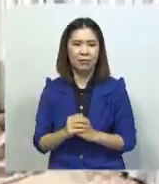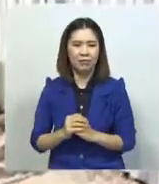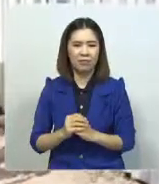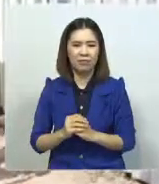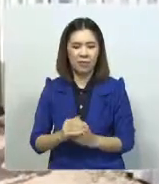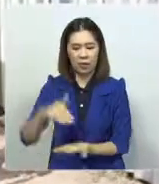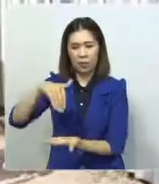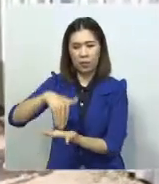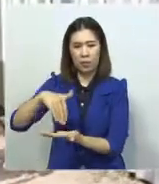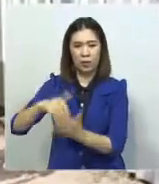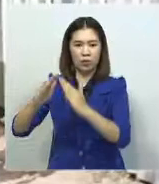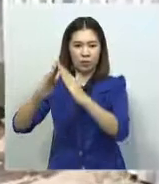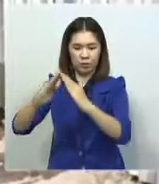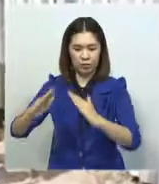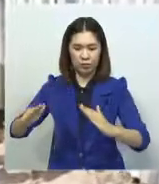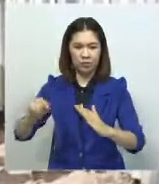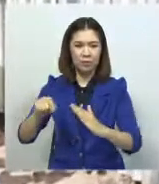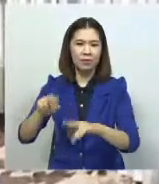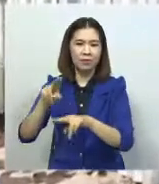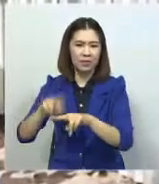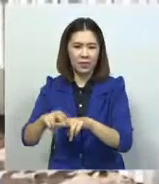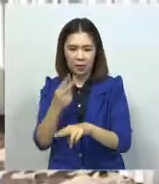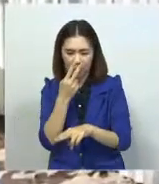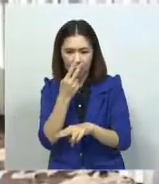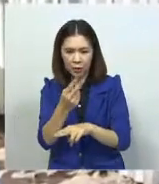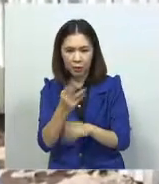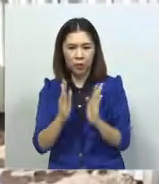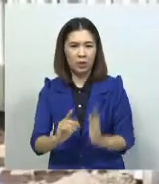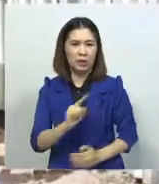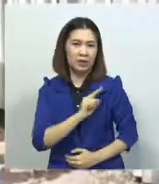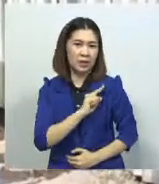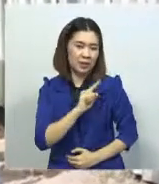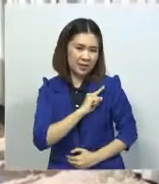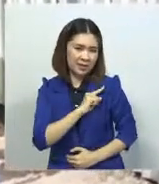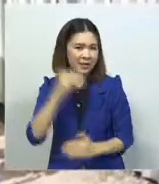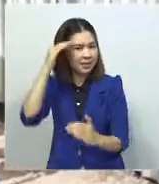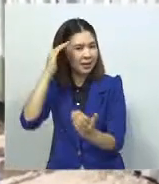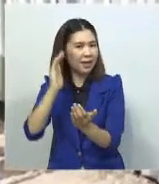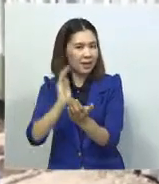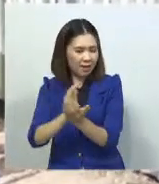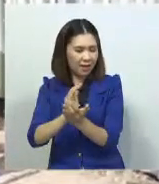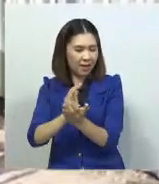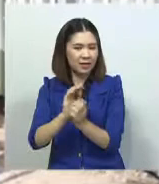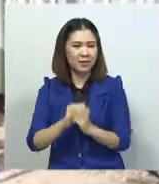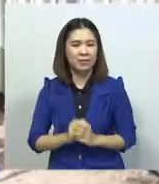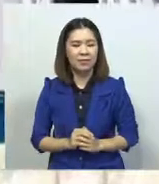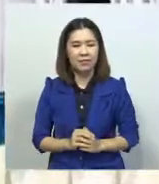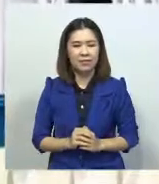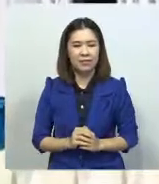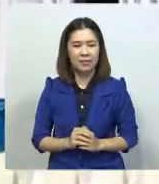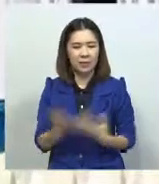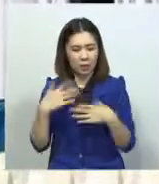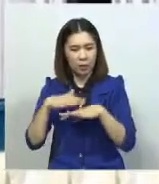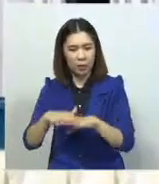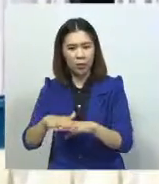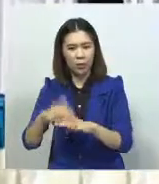ตั้งศูนย์อำนวยการร่วมรักษาความปลอดภัยและวางกำลังเจ้าหน้าที่สารวัตรทหารจากมณฑลทหารบกที่43ร่ว